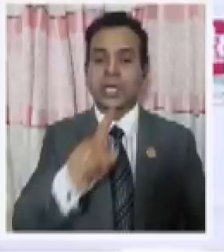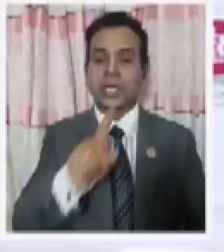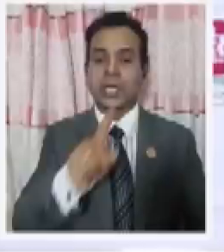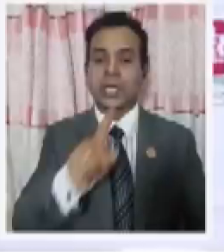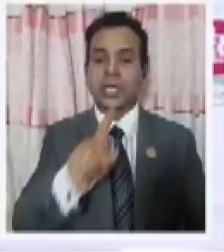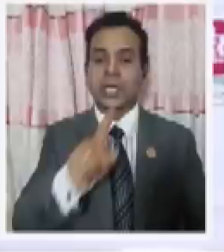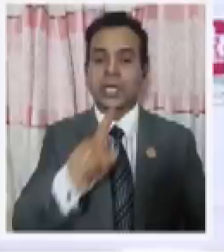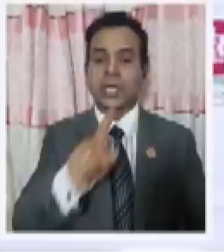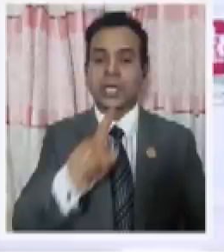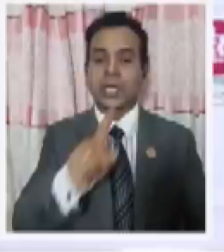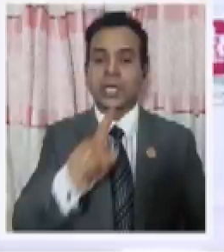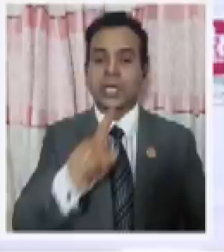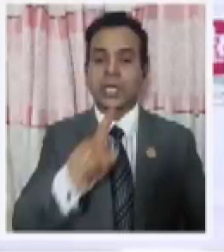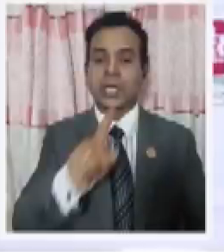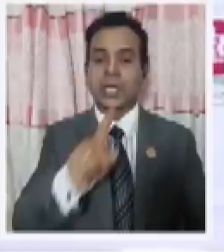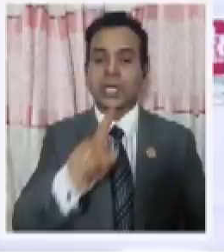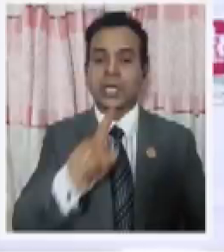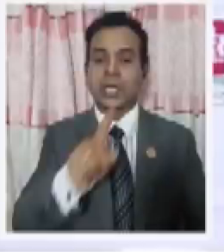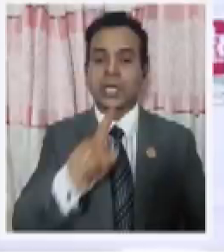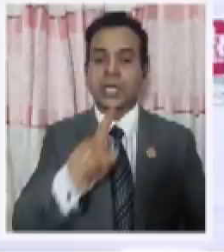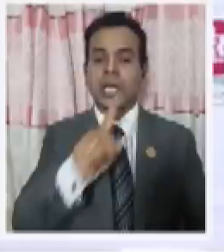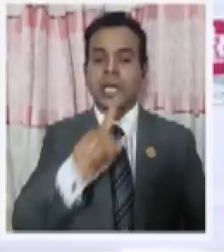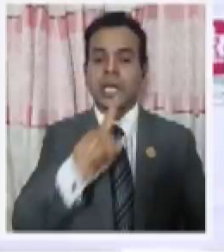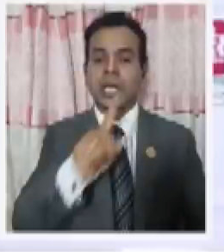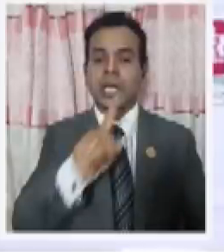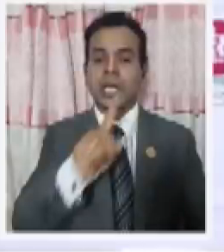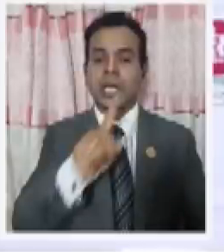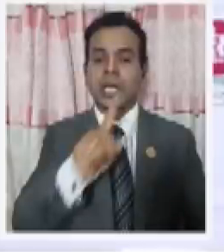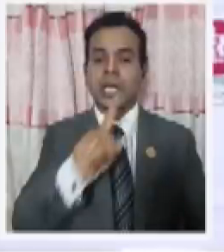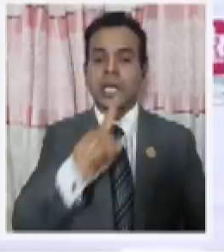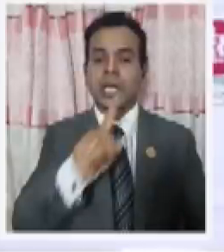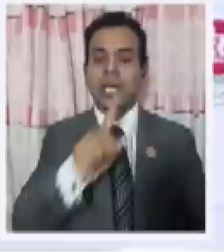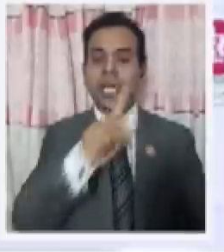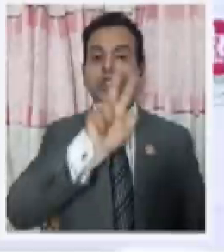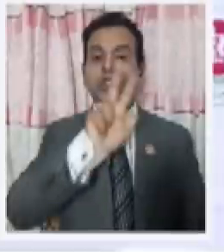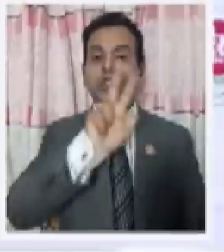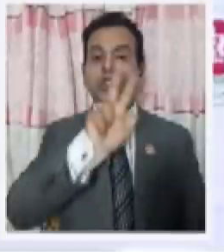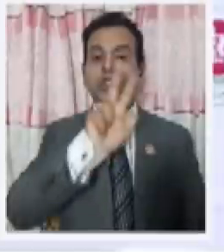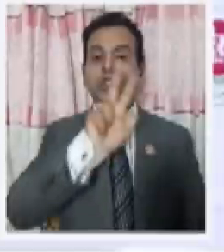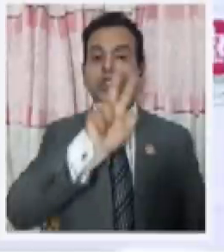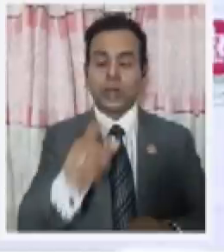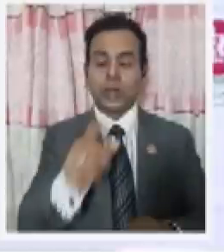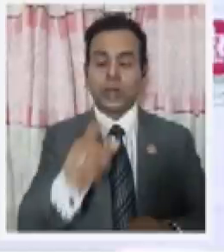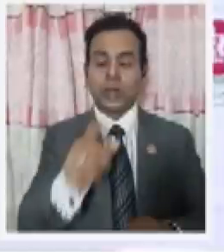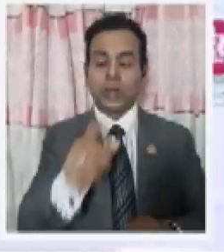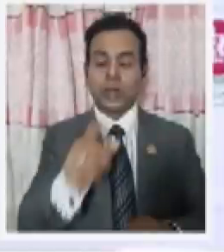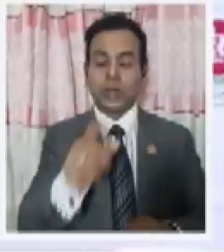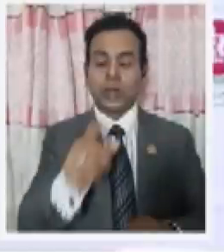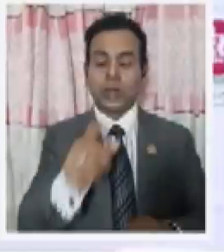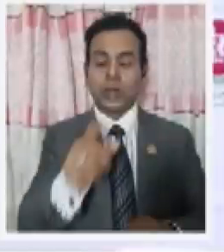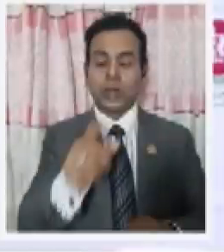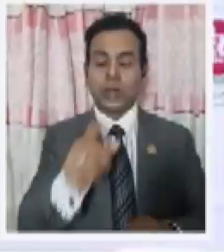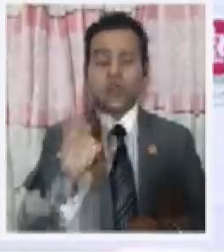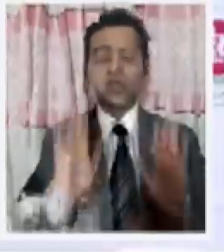www.dghs.gov.bd, এই ওয়েবসাইটের করোনা কর্নারে গেলে করোনা বিষয়ক অভিযোগ প্রেরণের লিঙ্ক পাওয়া যায়। এটি আপনারা ব্যবহার করতে পারেন